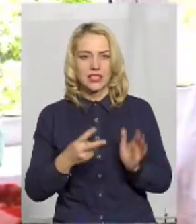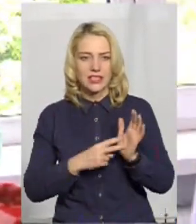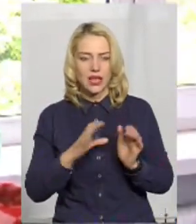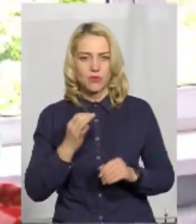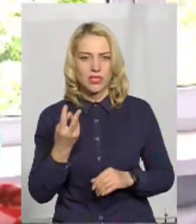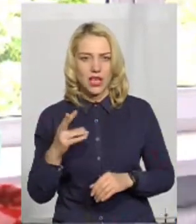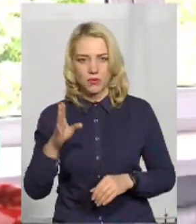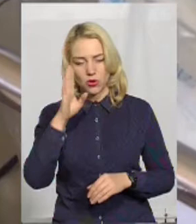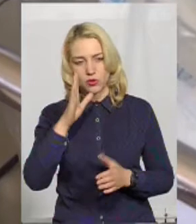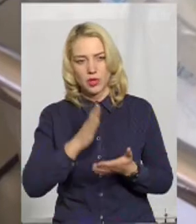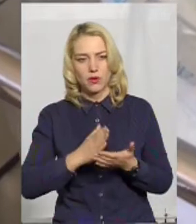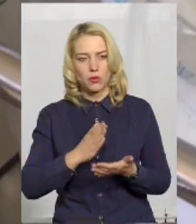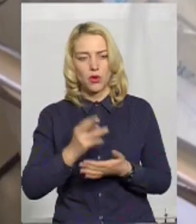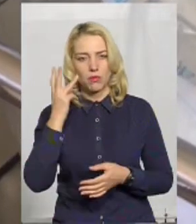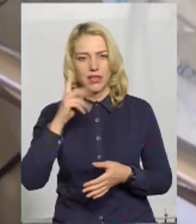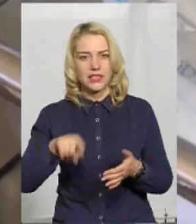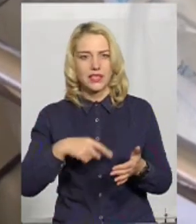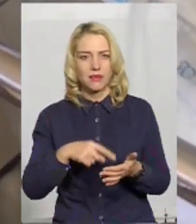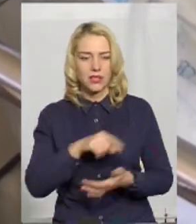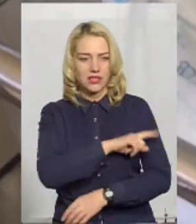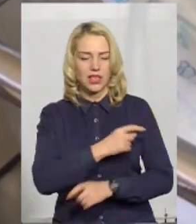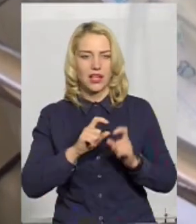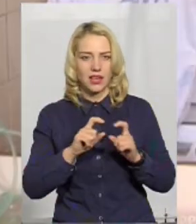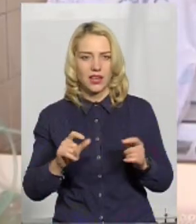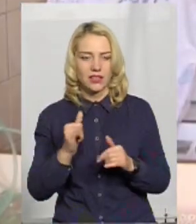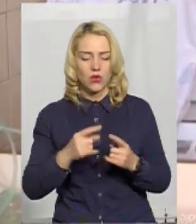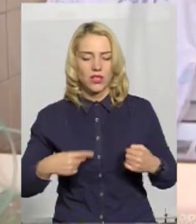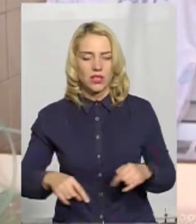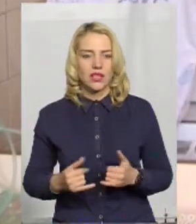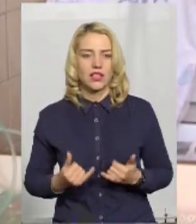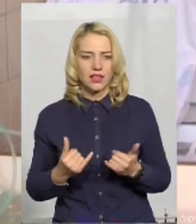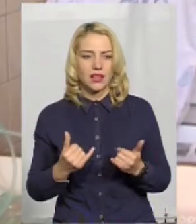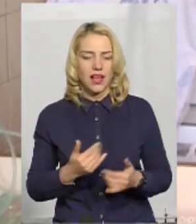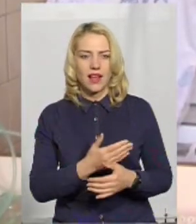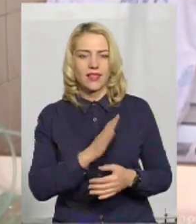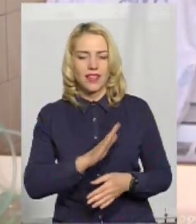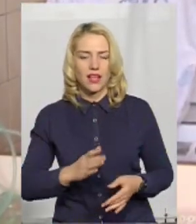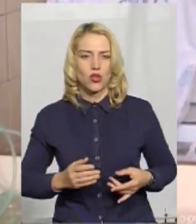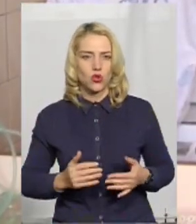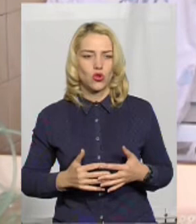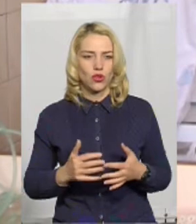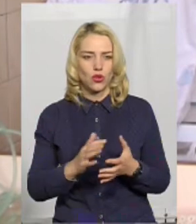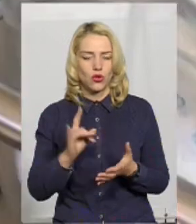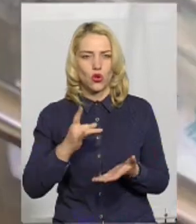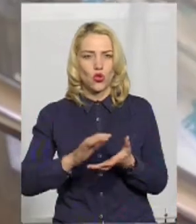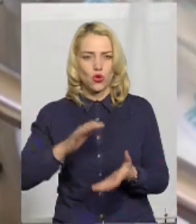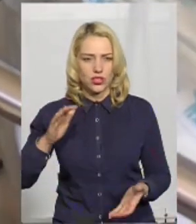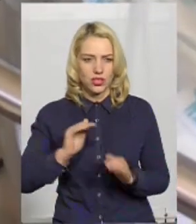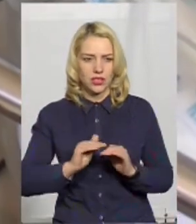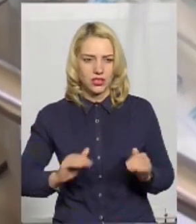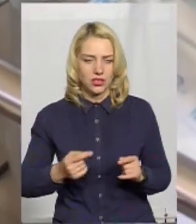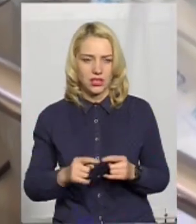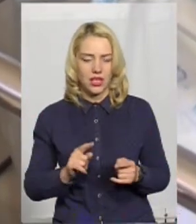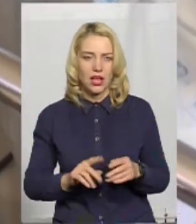у Хмельницькій міській лікарні у відділенні для недоношених дітей. За цей час він пройшов курс обстеження і додав у вазі до 3 кг 900